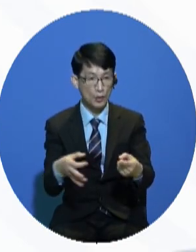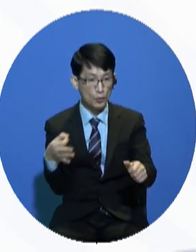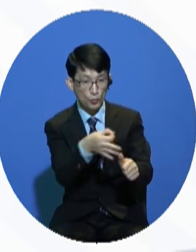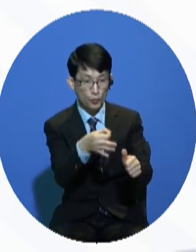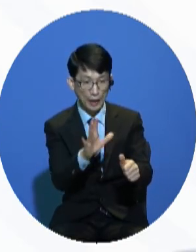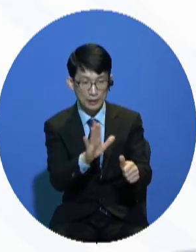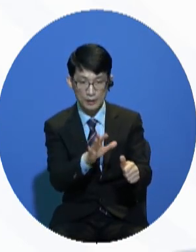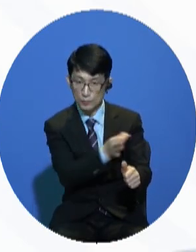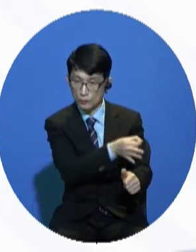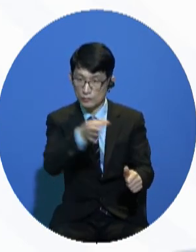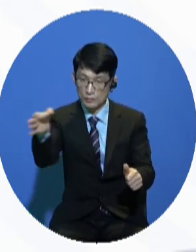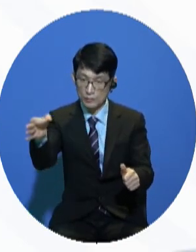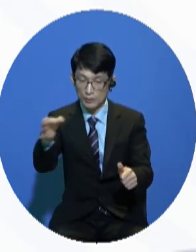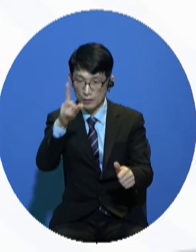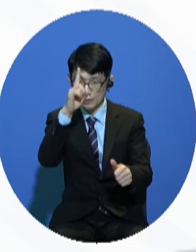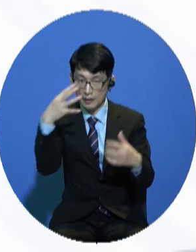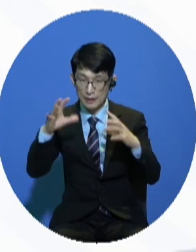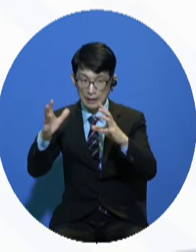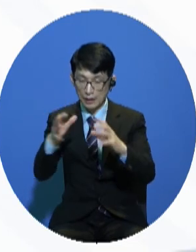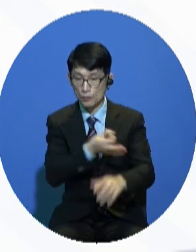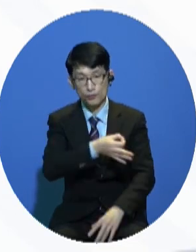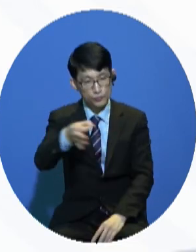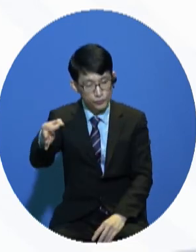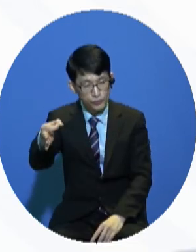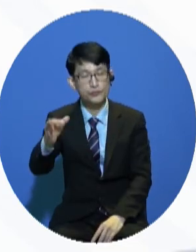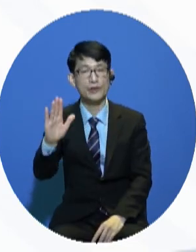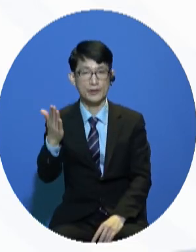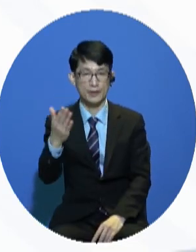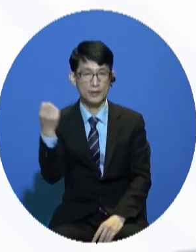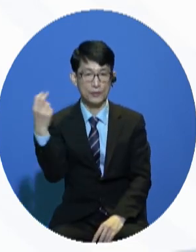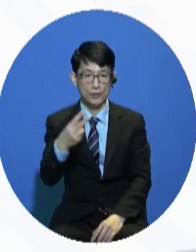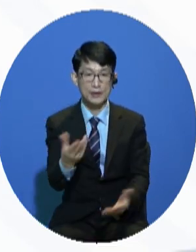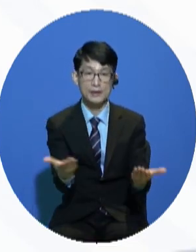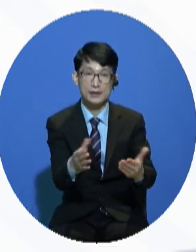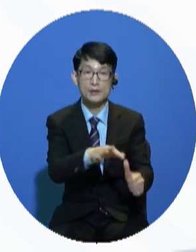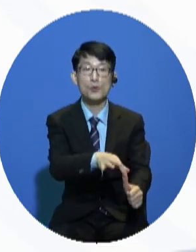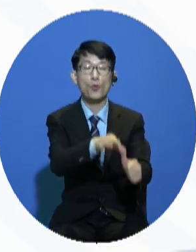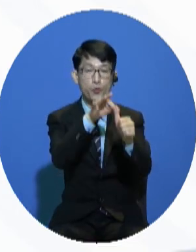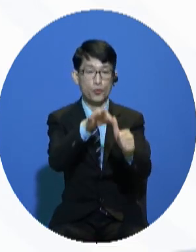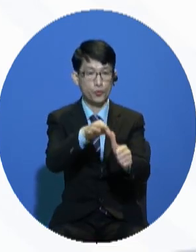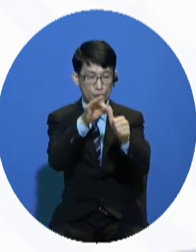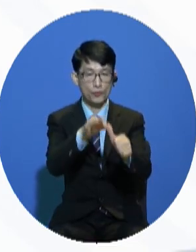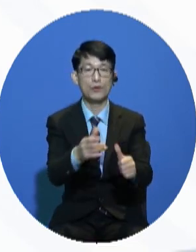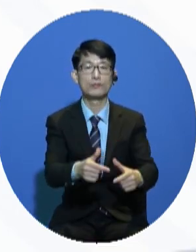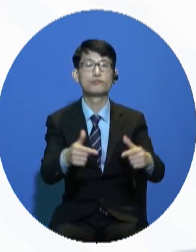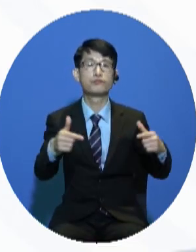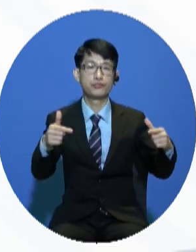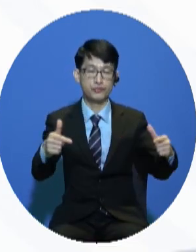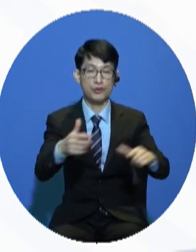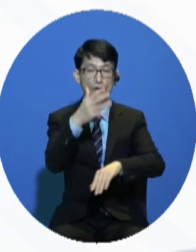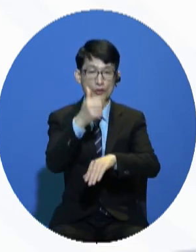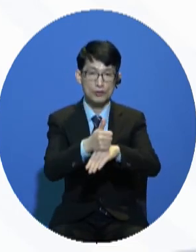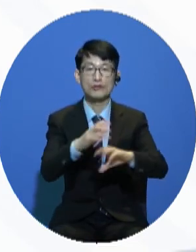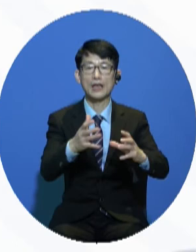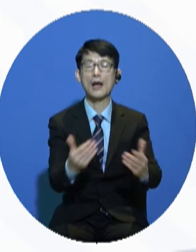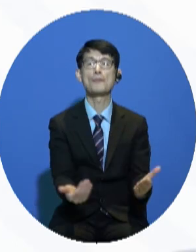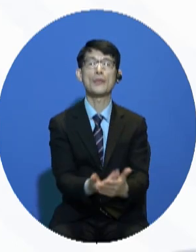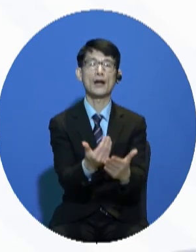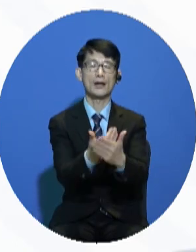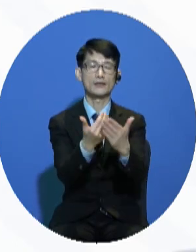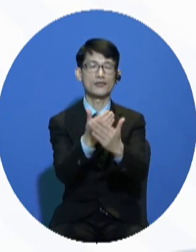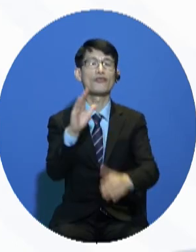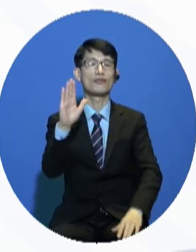함으로써 오히려 국가의 복지 지출을 줄이고 그리고 고용을 증대시키고 선순환 성장을 촉진할 수 있다라는 그런 논리를